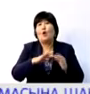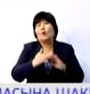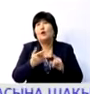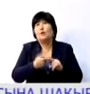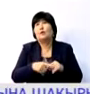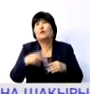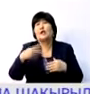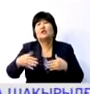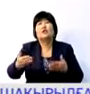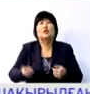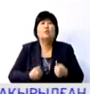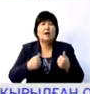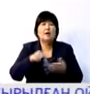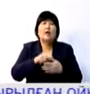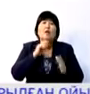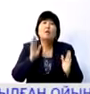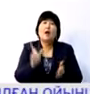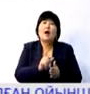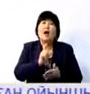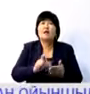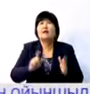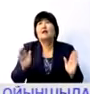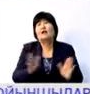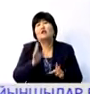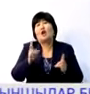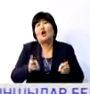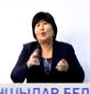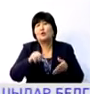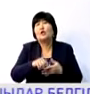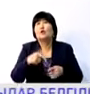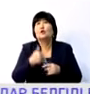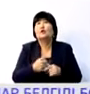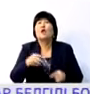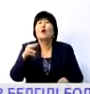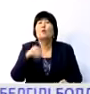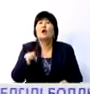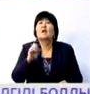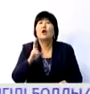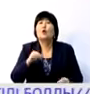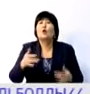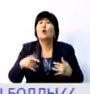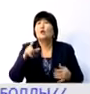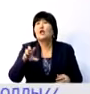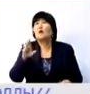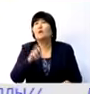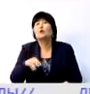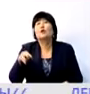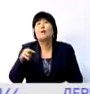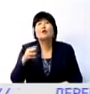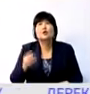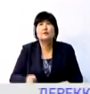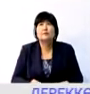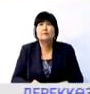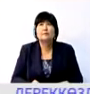20-ға жуық талапкер қатысып, Батырханның әндерін нақышына келтіре орындады. Солардың бірі Майдакөл ауылынан келген өнерпаз Бағдаулет Мақсұтов.